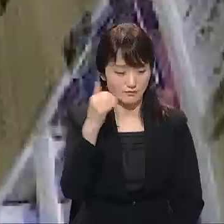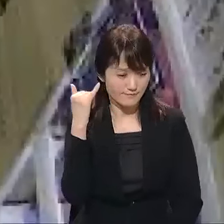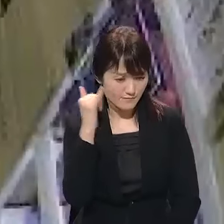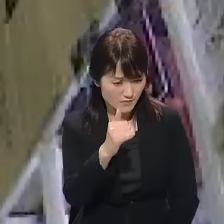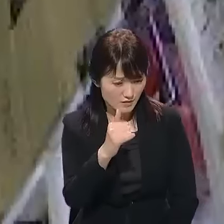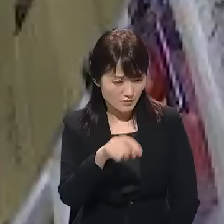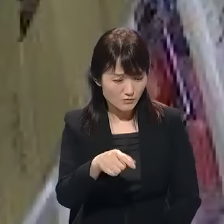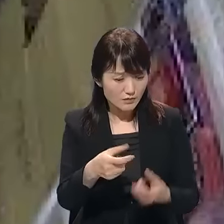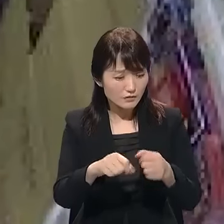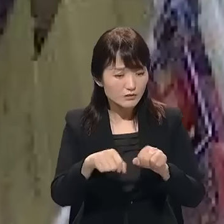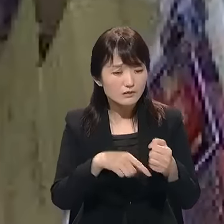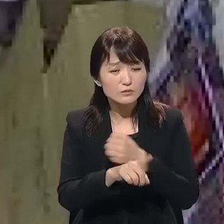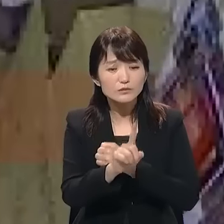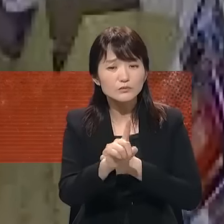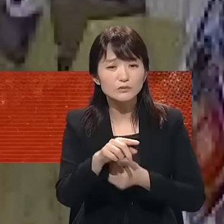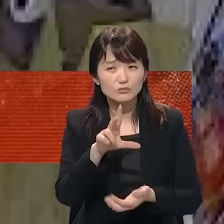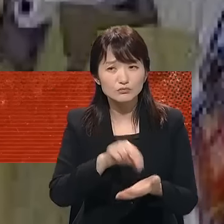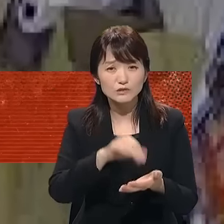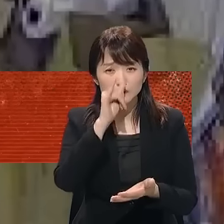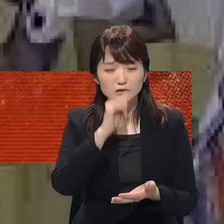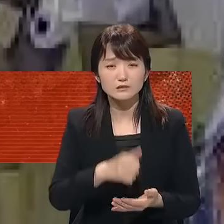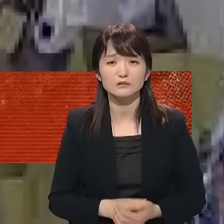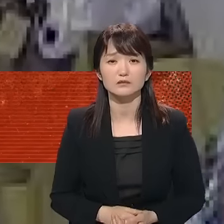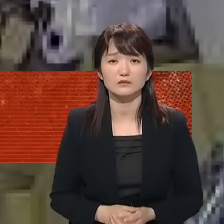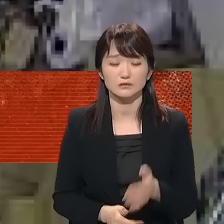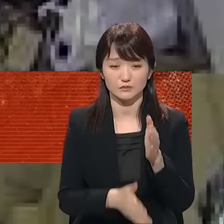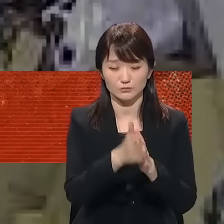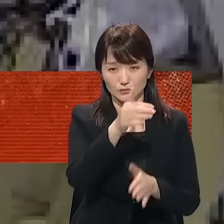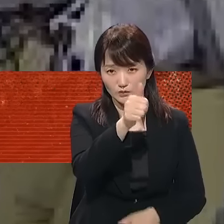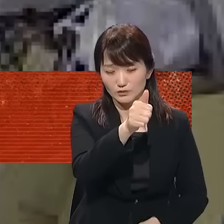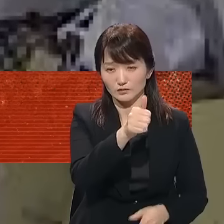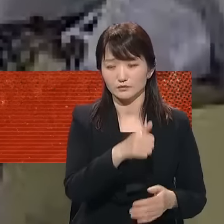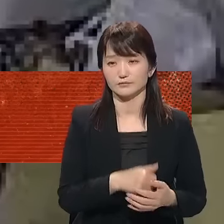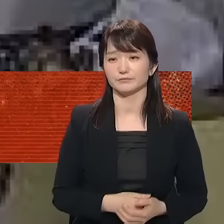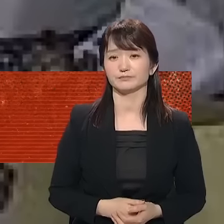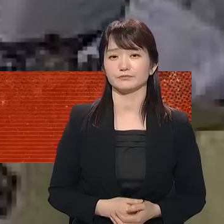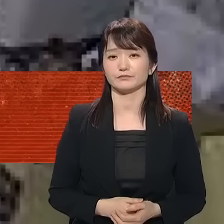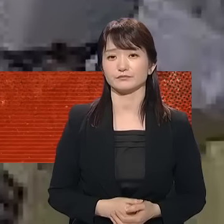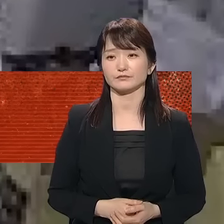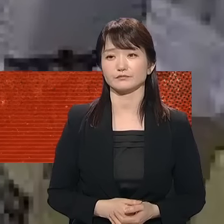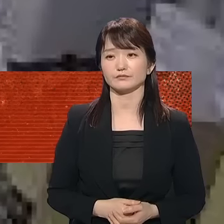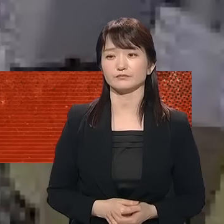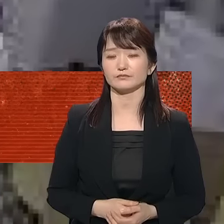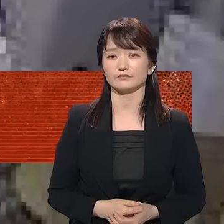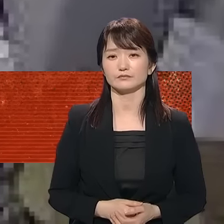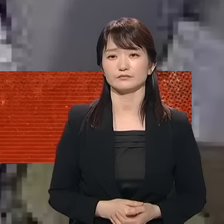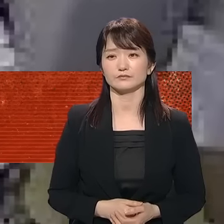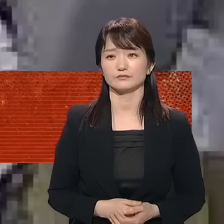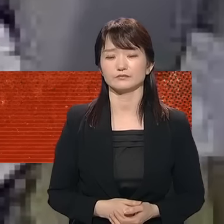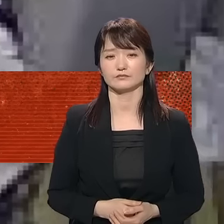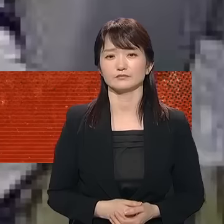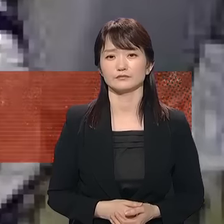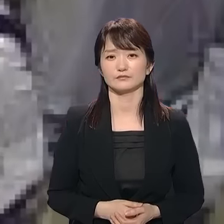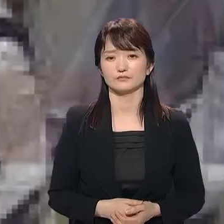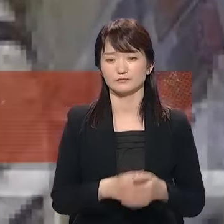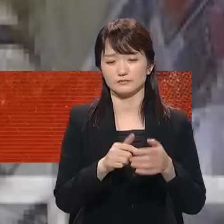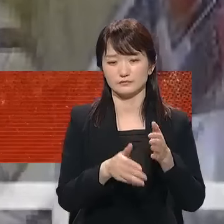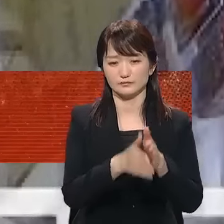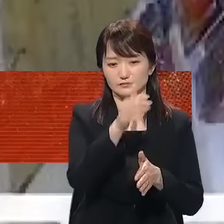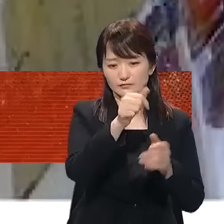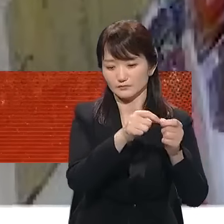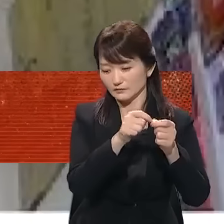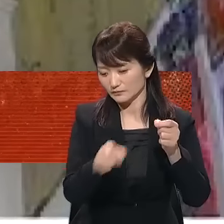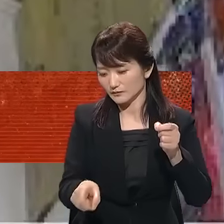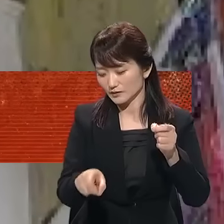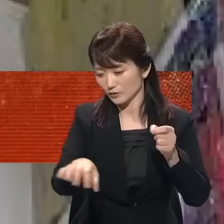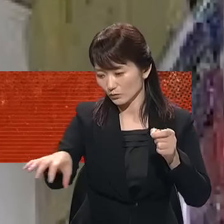이렇게 자꾸 하느냐, 문제 있는 거 아니냐 하니까 본사는 이 사실 다 하는 게 직영하는 게 아니고 그냥